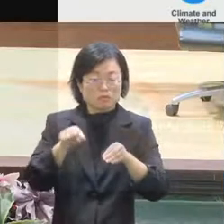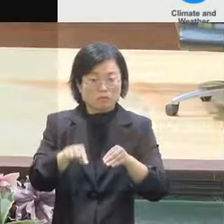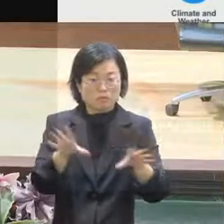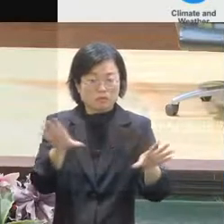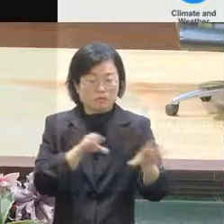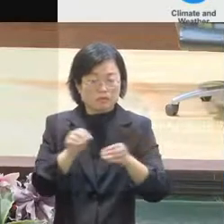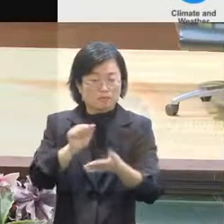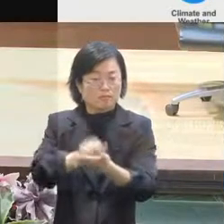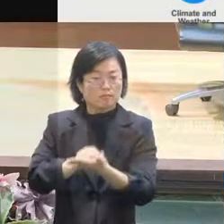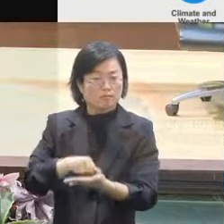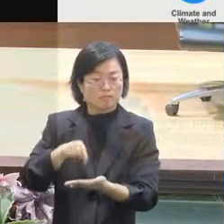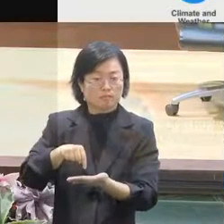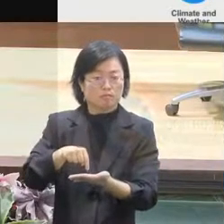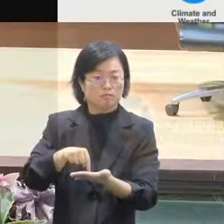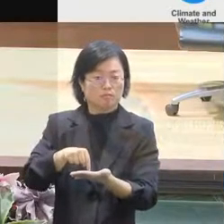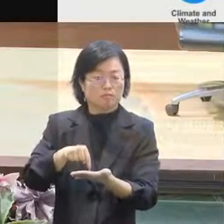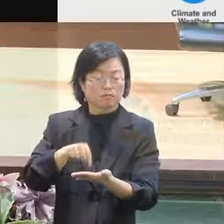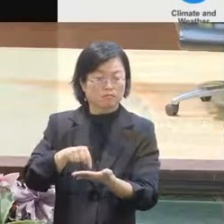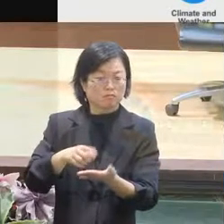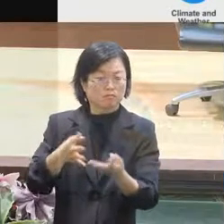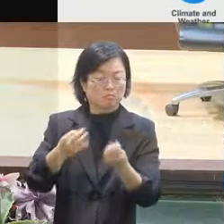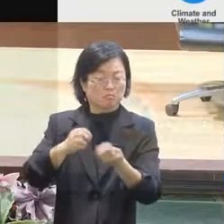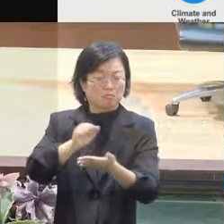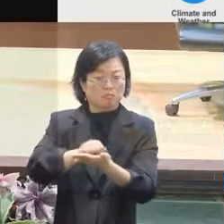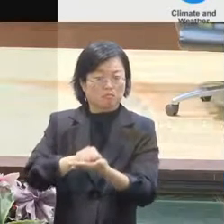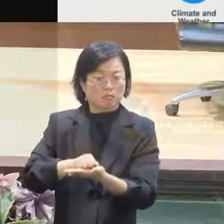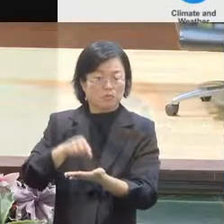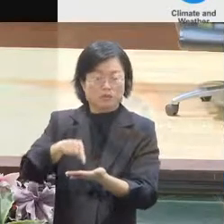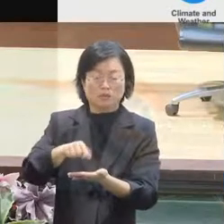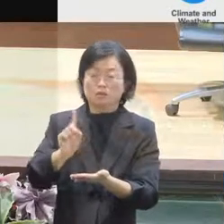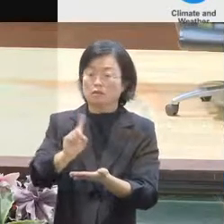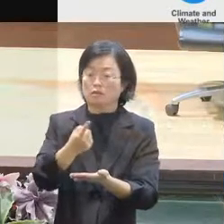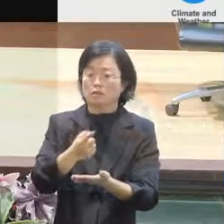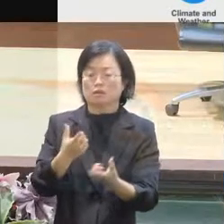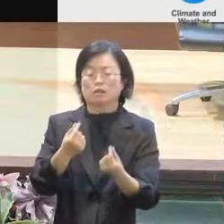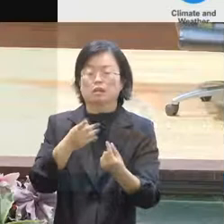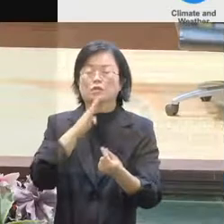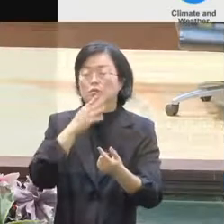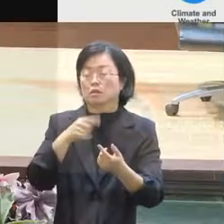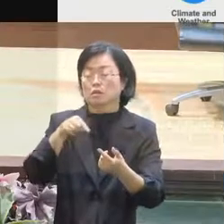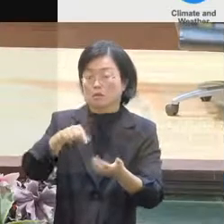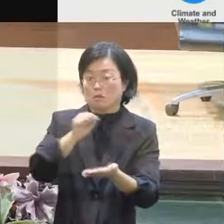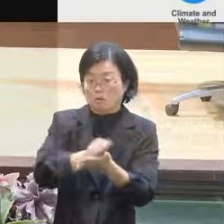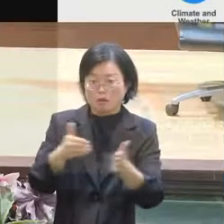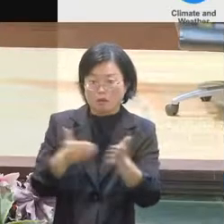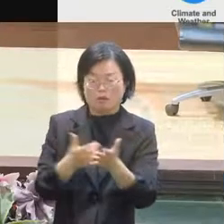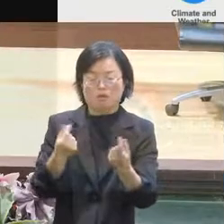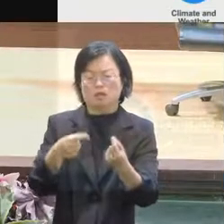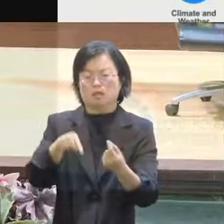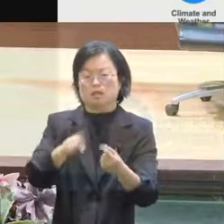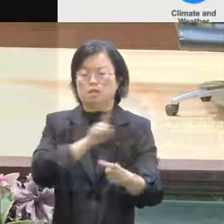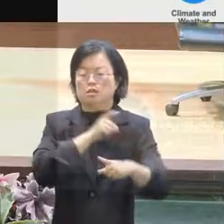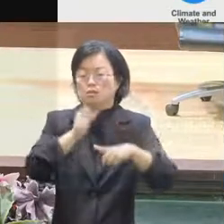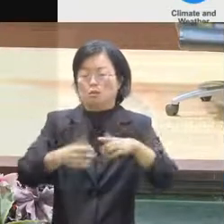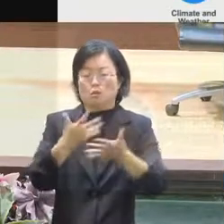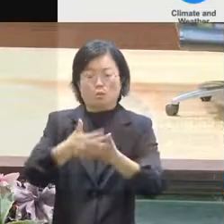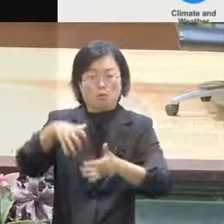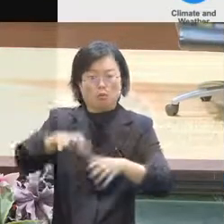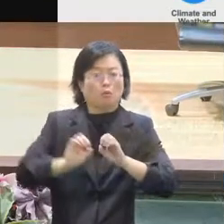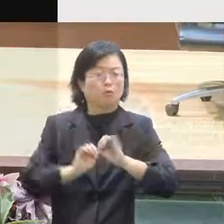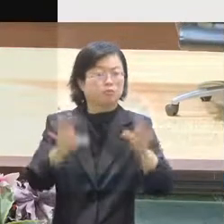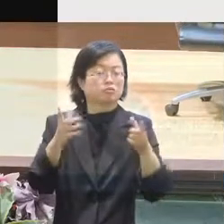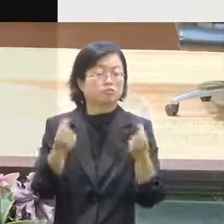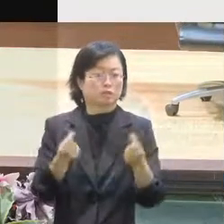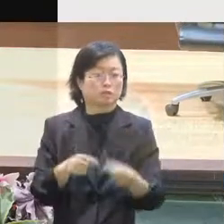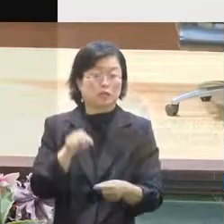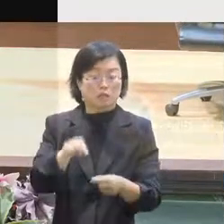些开放数据的方式呢，也是从他们的网站上面去发布。所以呢，这些呢也都是我们会去审视